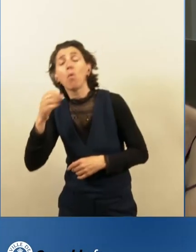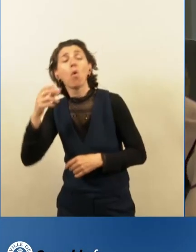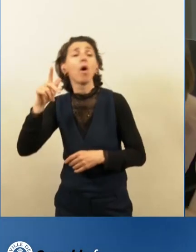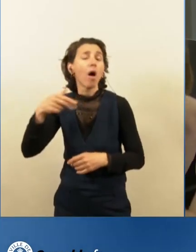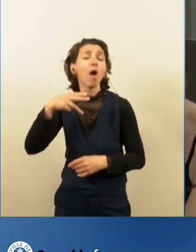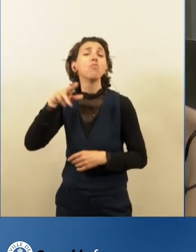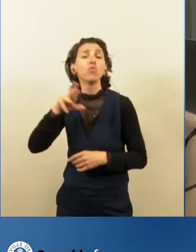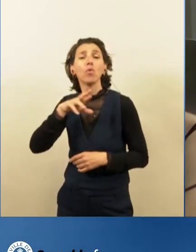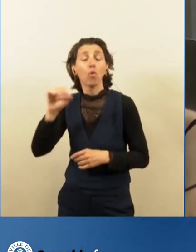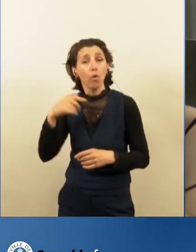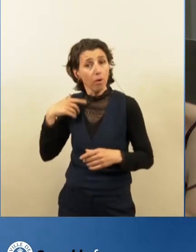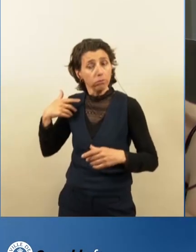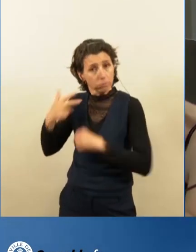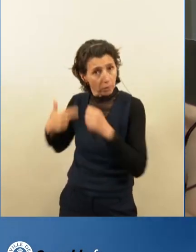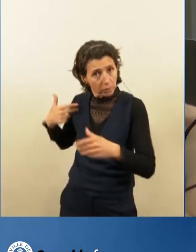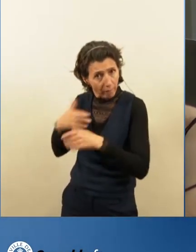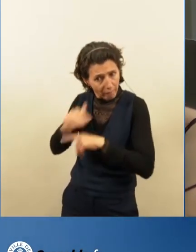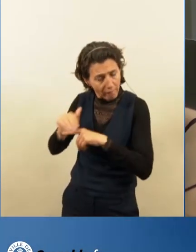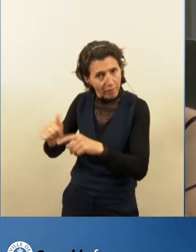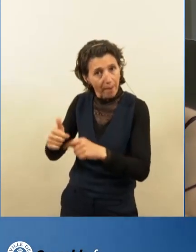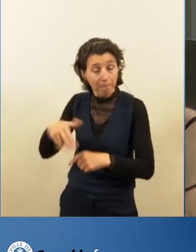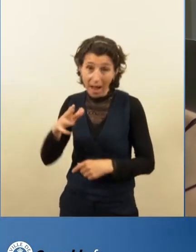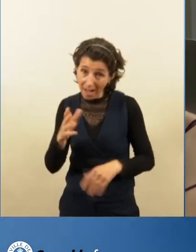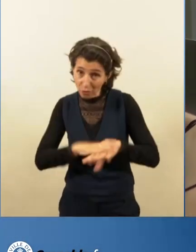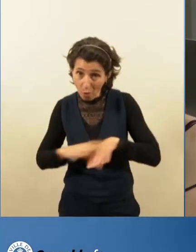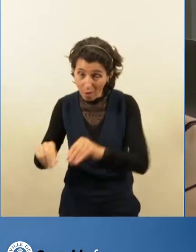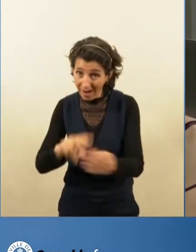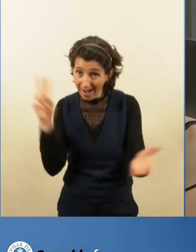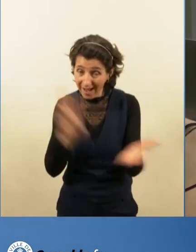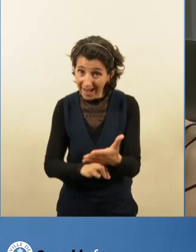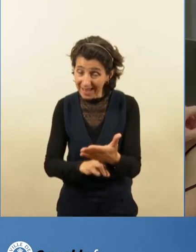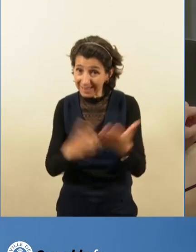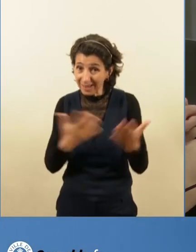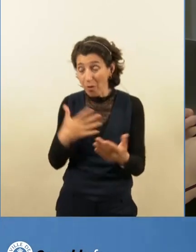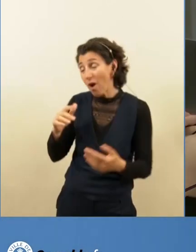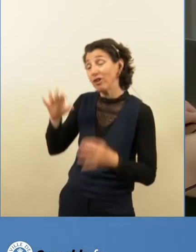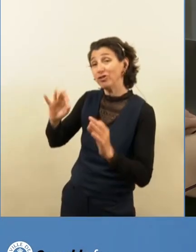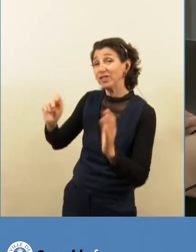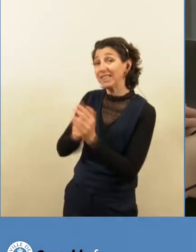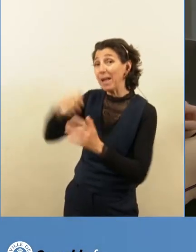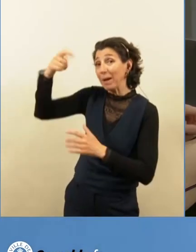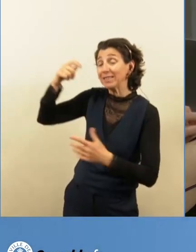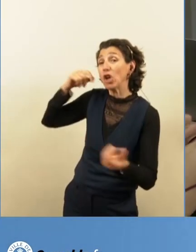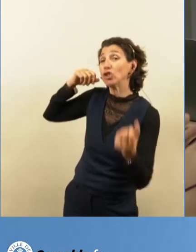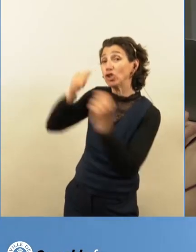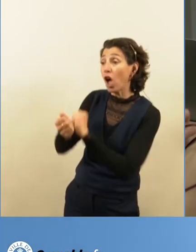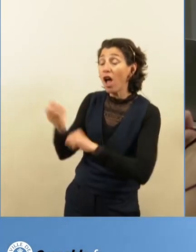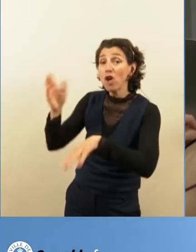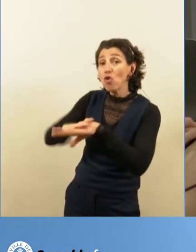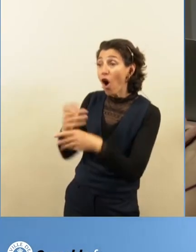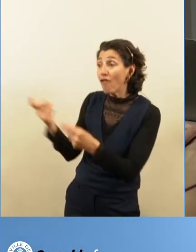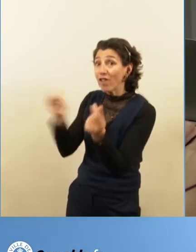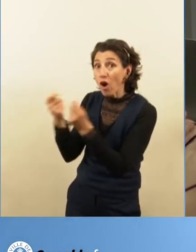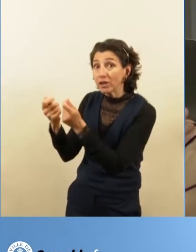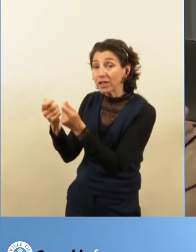c'est qu'au moment du changement de président la réalité financière du SMAG était absolument désastreuse désastreuse sur le